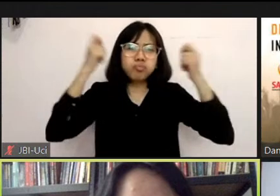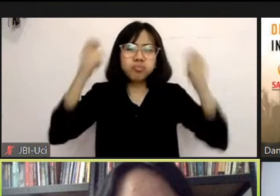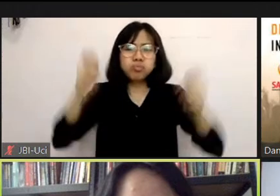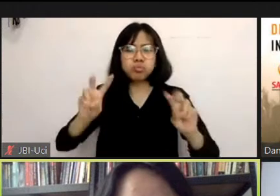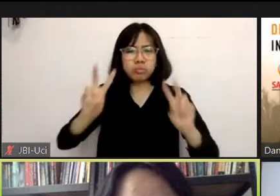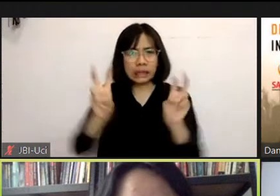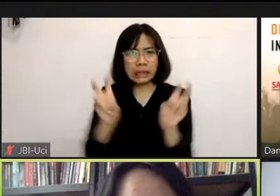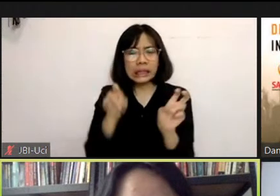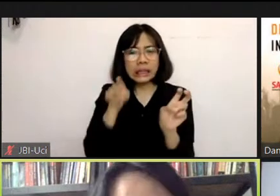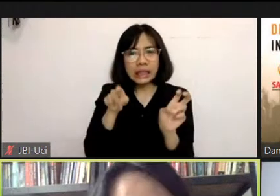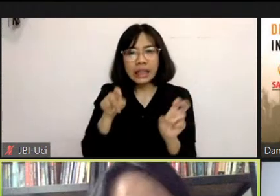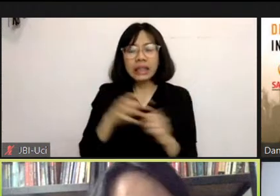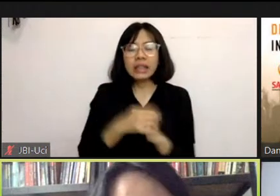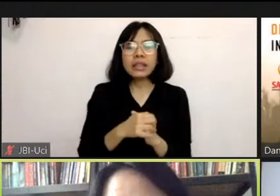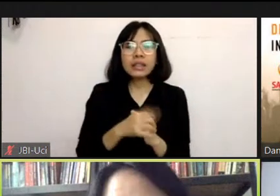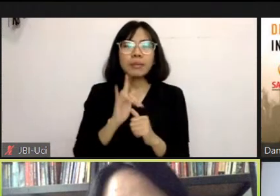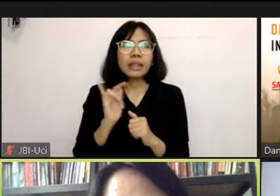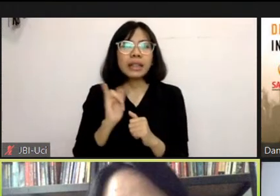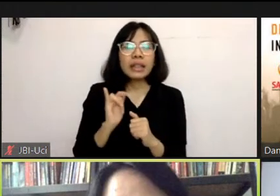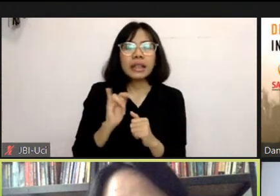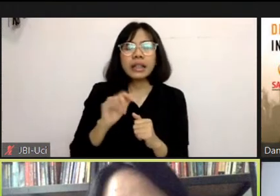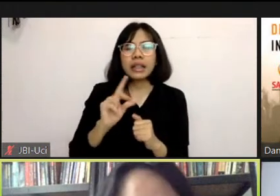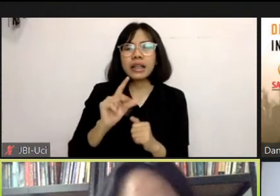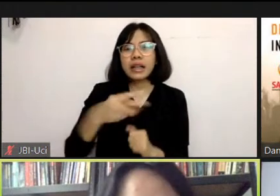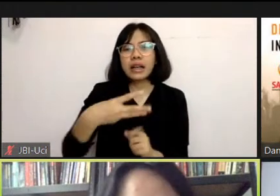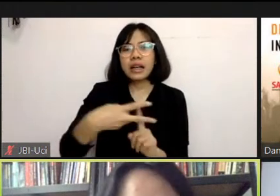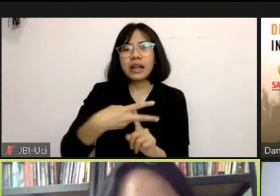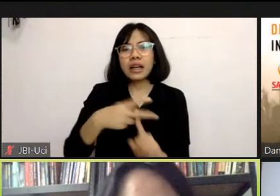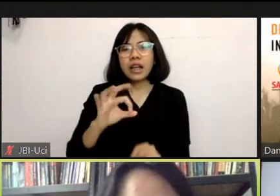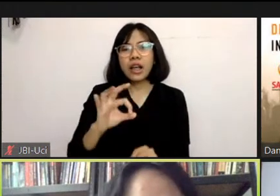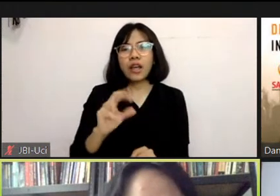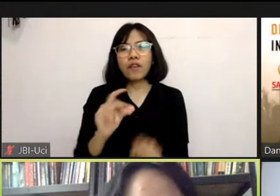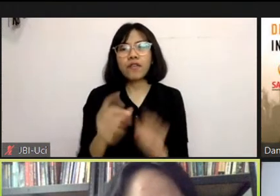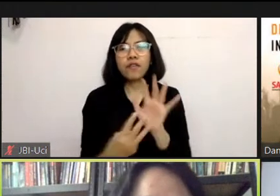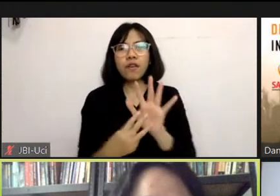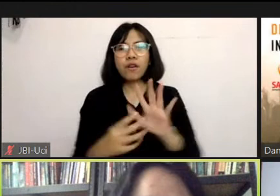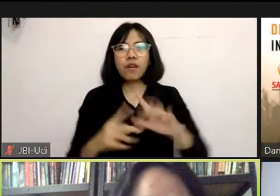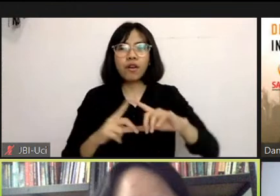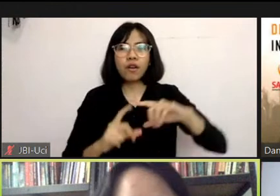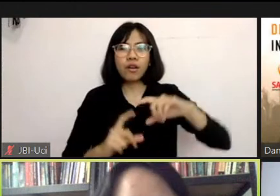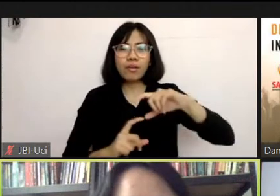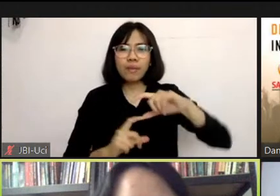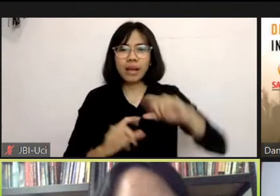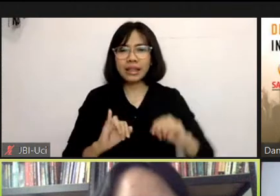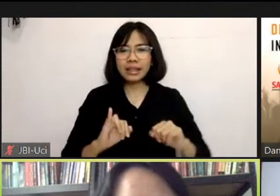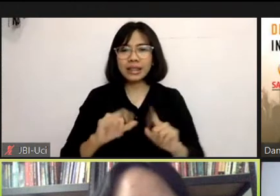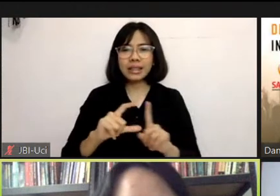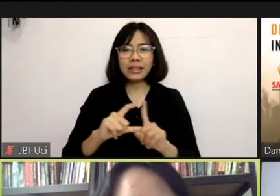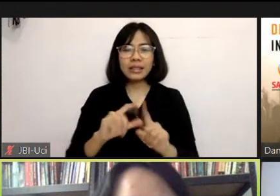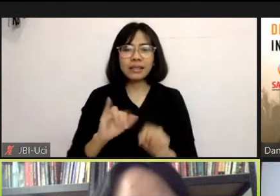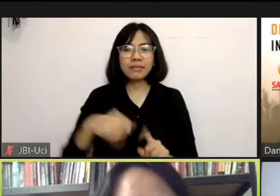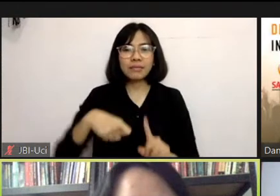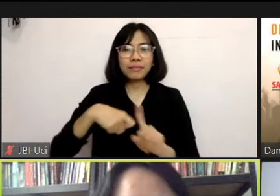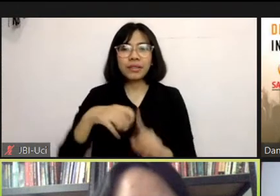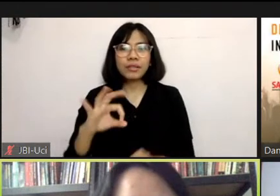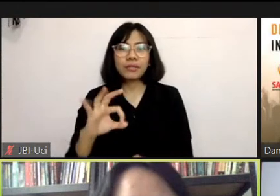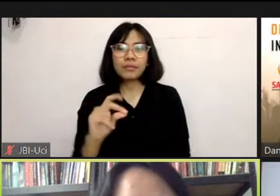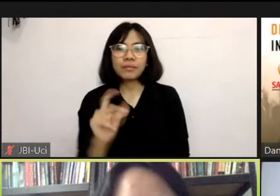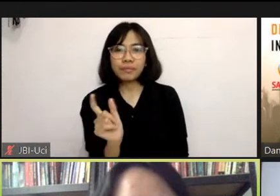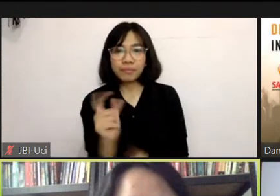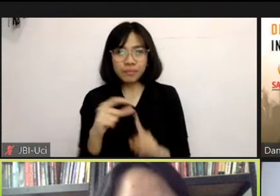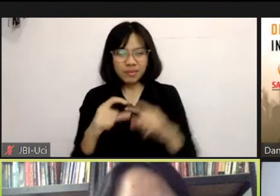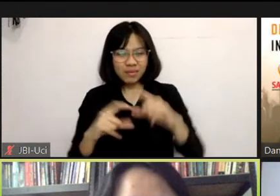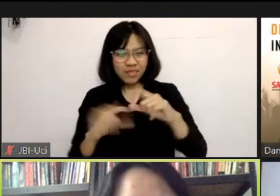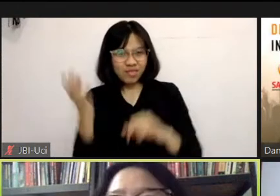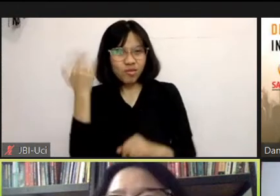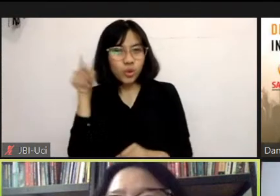memberikan penerawangan bagaimana undang-undang kita akan disusun untuk ke depan. Dan ternyata di